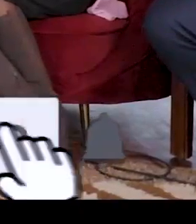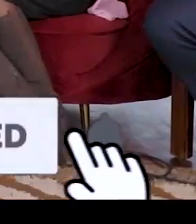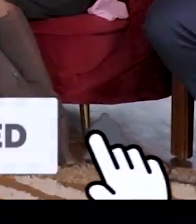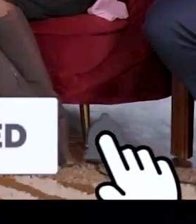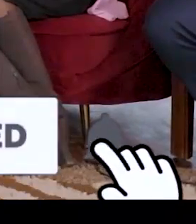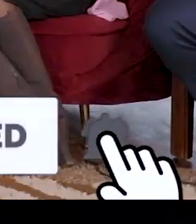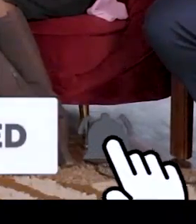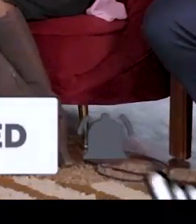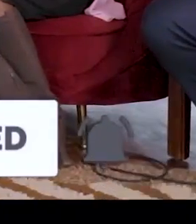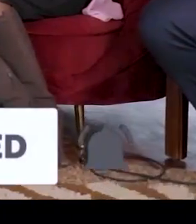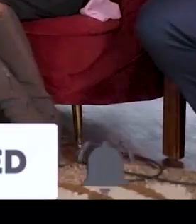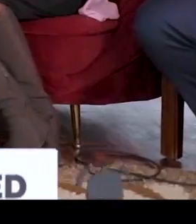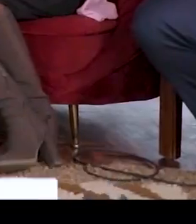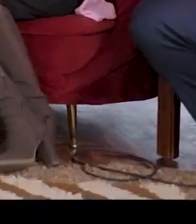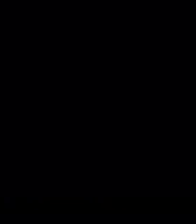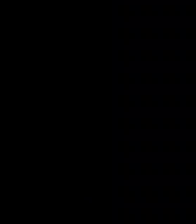kumbusha.